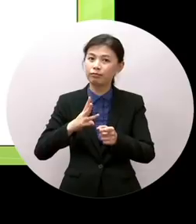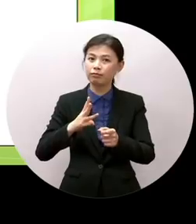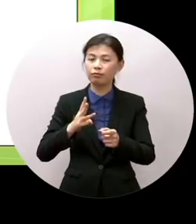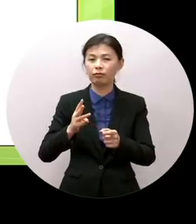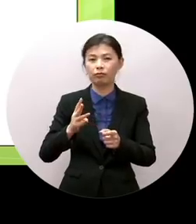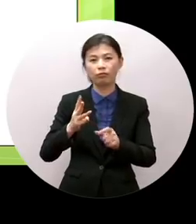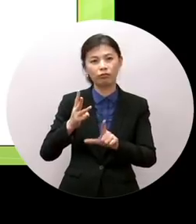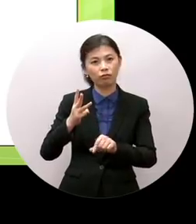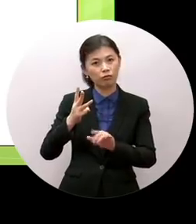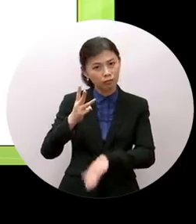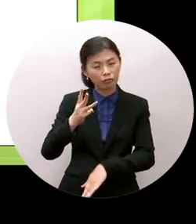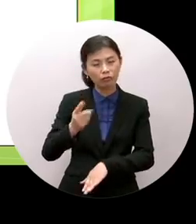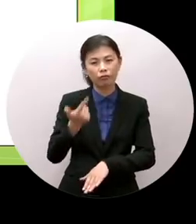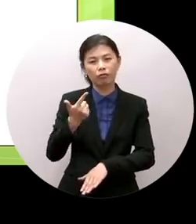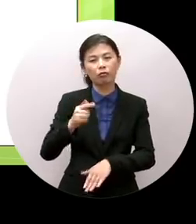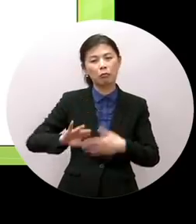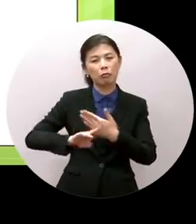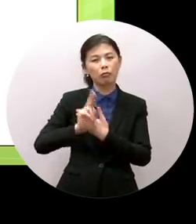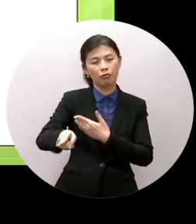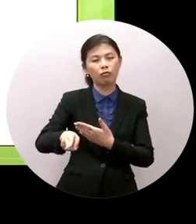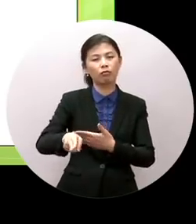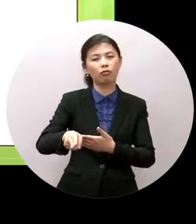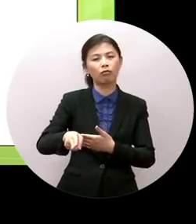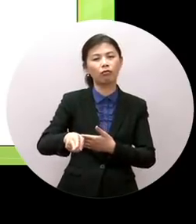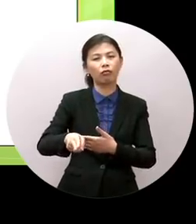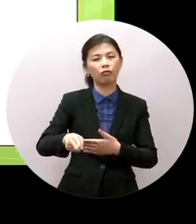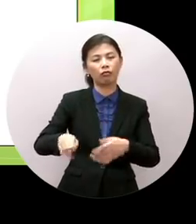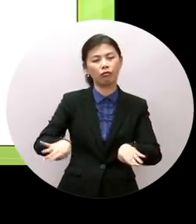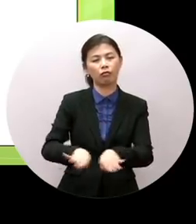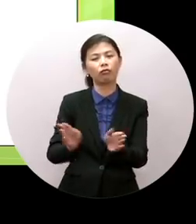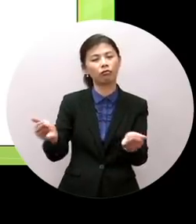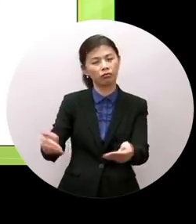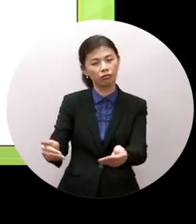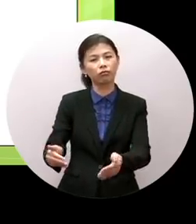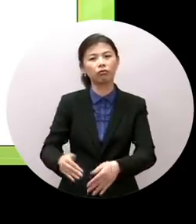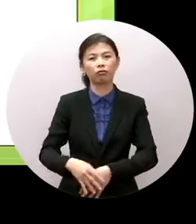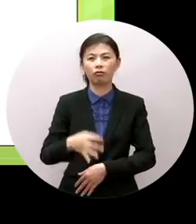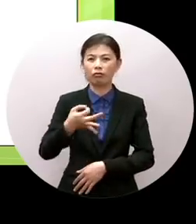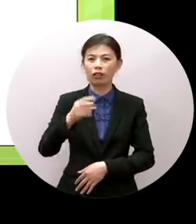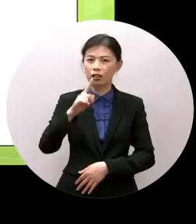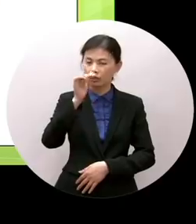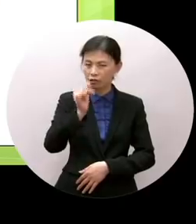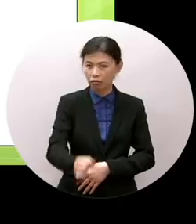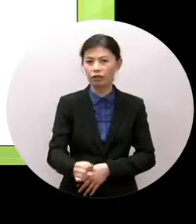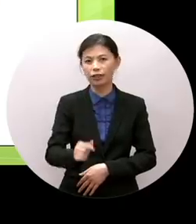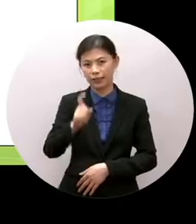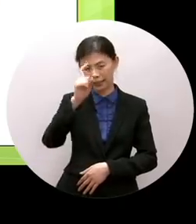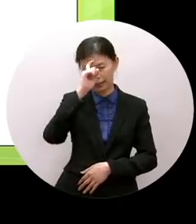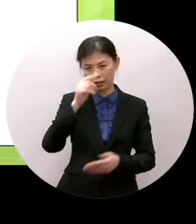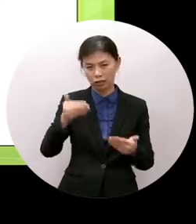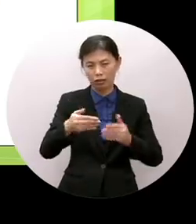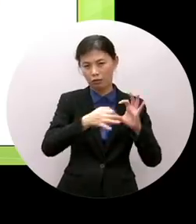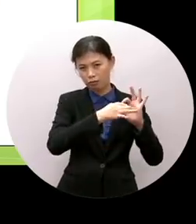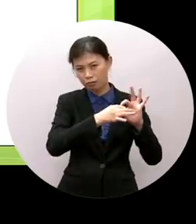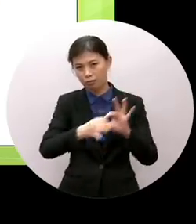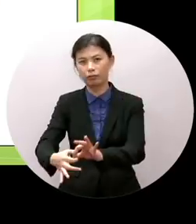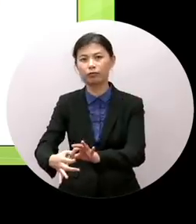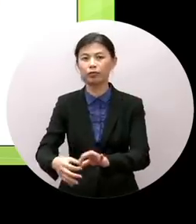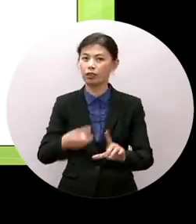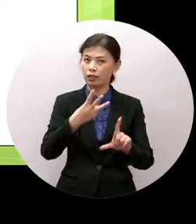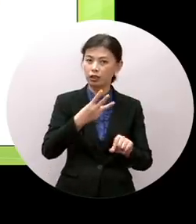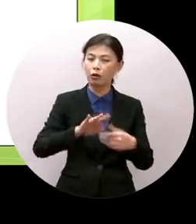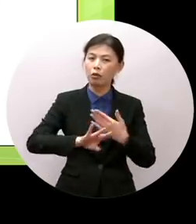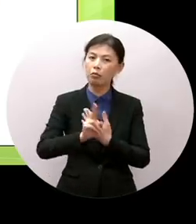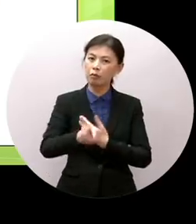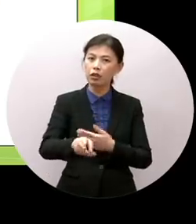包，因咱分两期嘛，哦，1亿的经费嘛，啊，我是讲吼，咱会当无缝接轨，予咱会当讲第三个